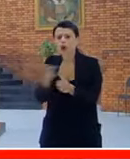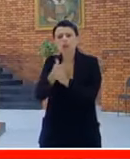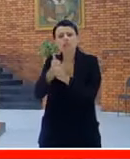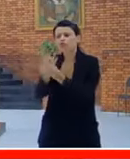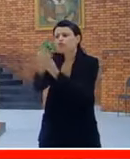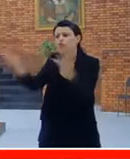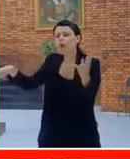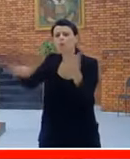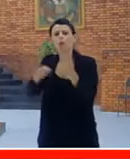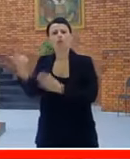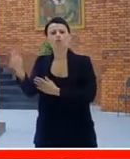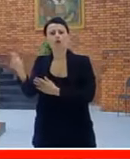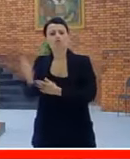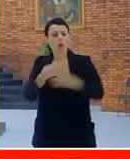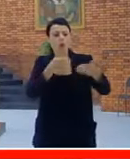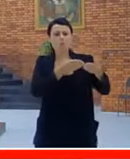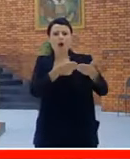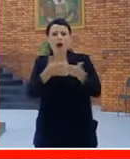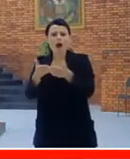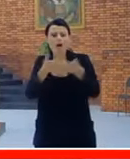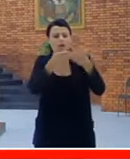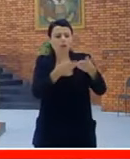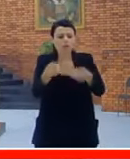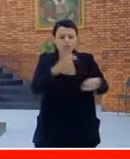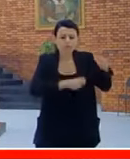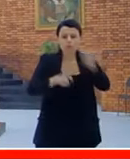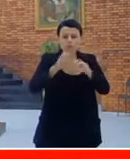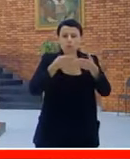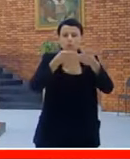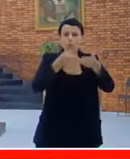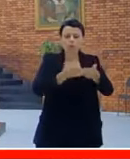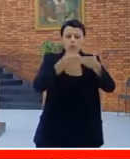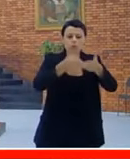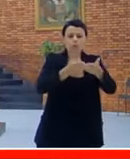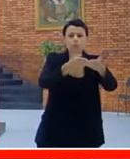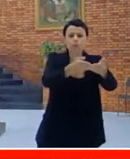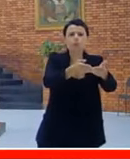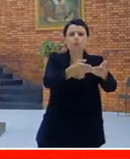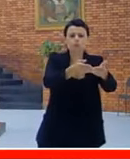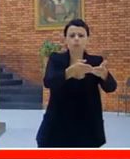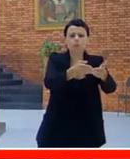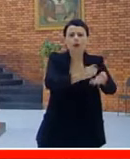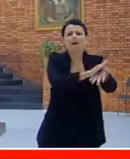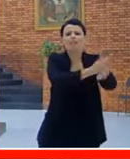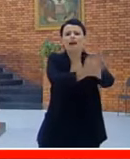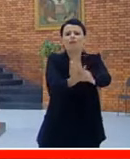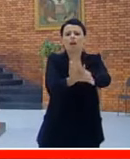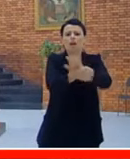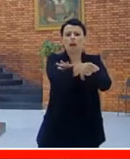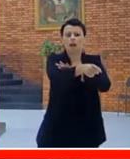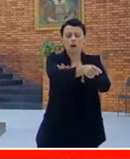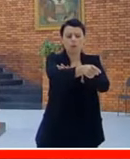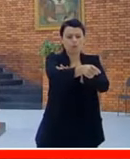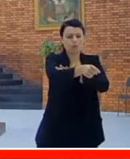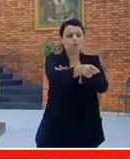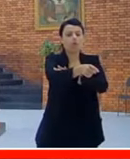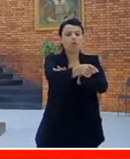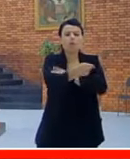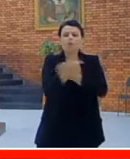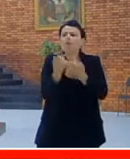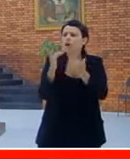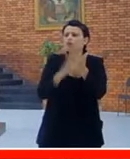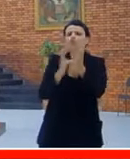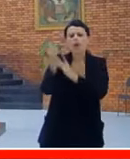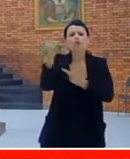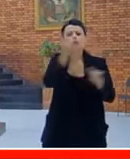discepoli, salì sulle barche e si diresse alla volta di Cafarnao alla ricerca di